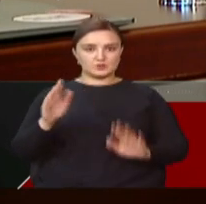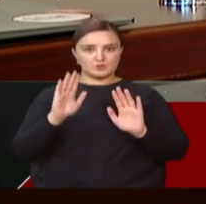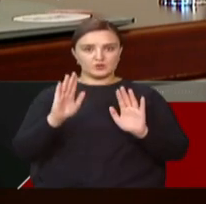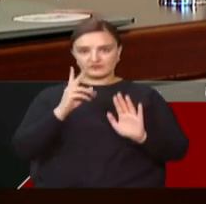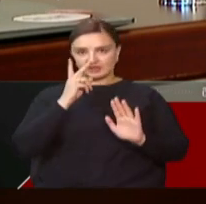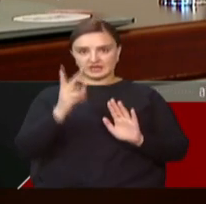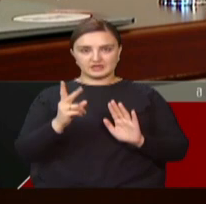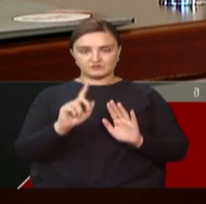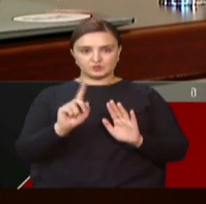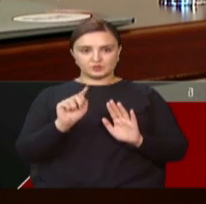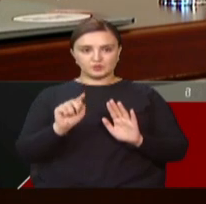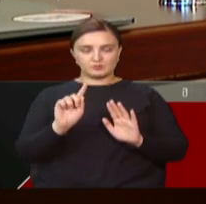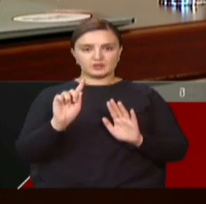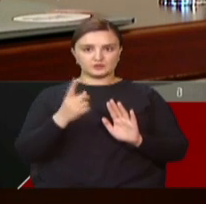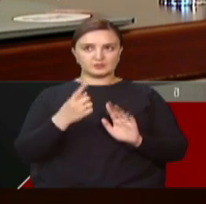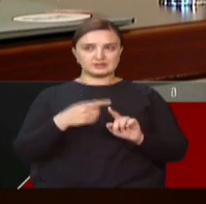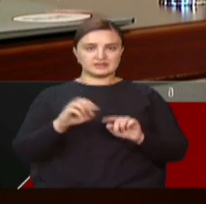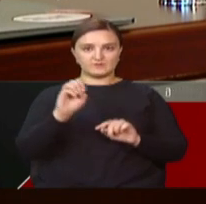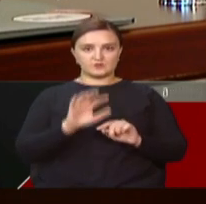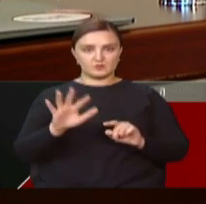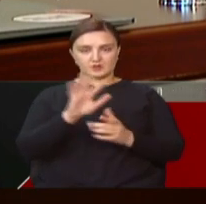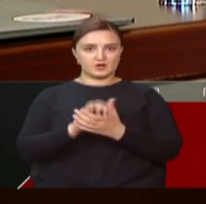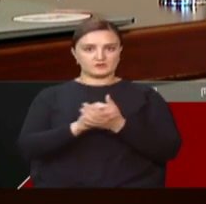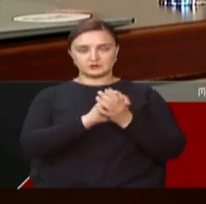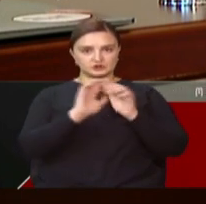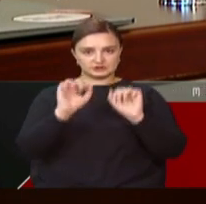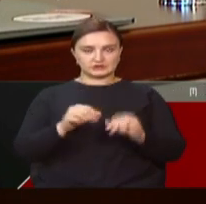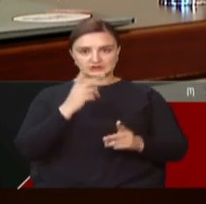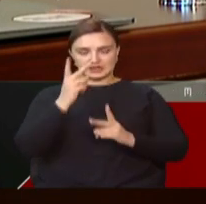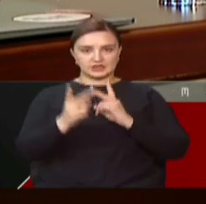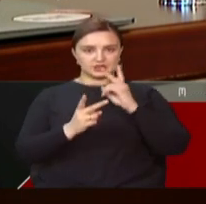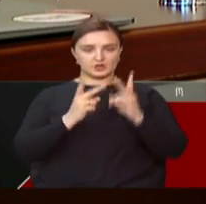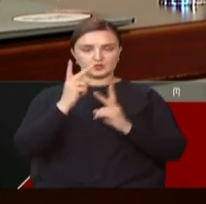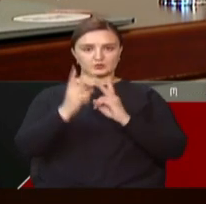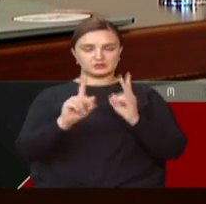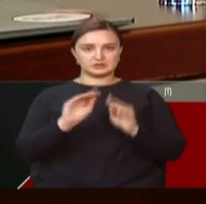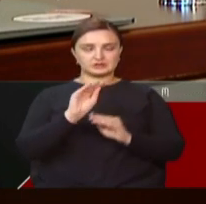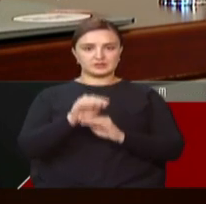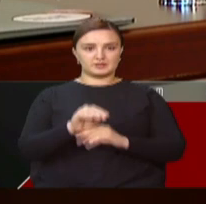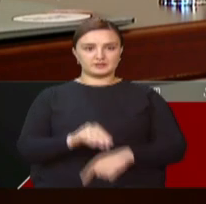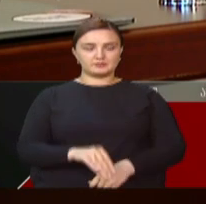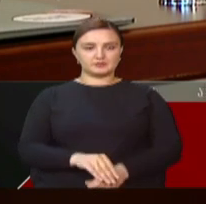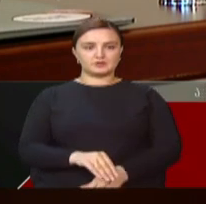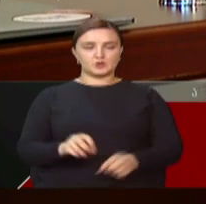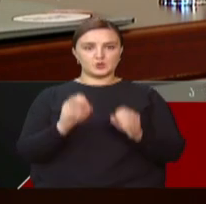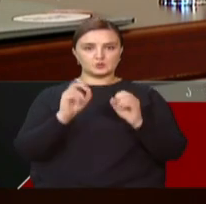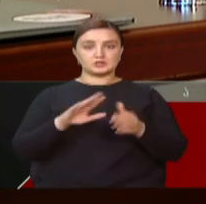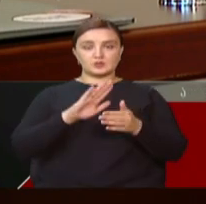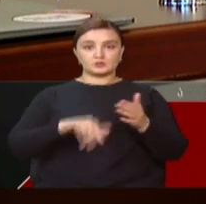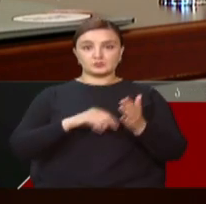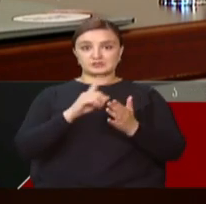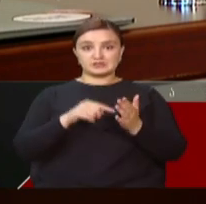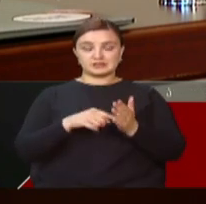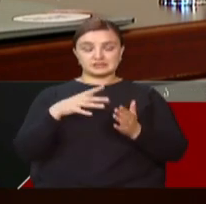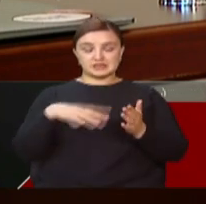ხედავთ იმაში, რომ რატომღაც ევროკავშირმა შესაძლოა დაინახოს რაღაცა დამატებითი, ასე ვთქვათ, უსაფრთხოების საკითხები